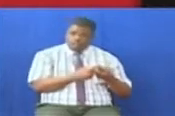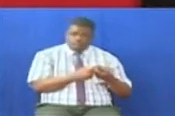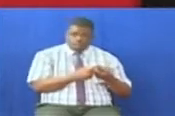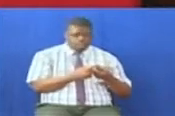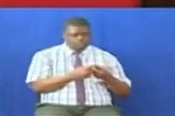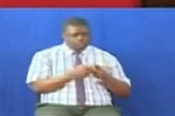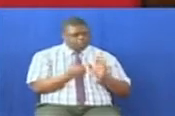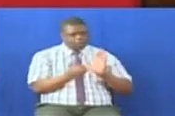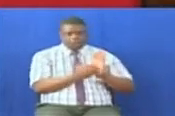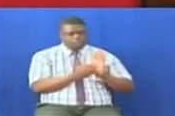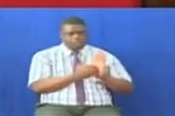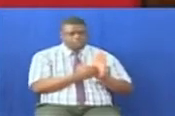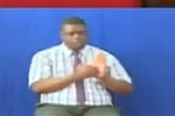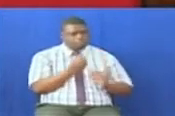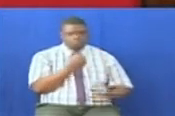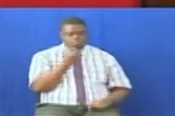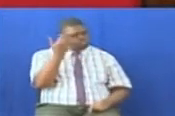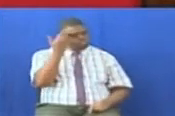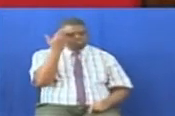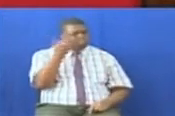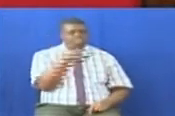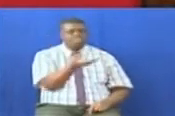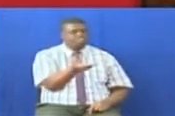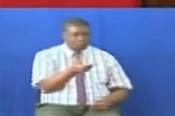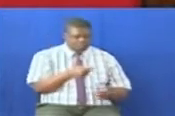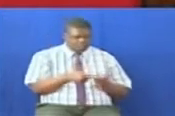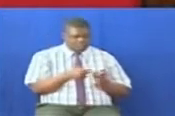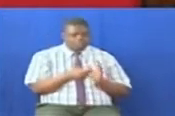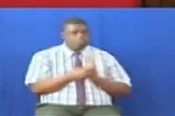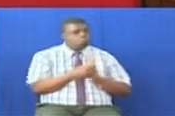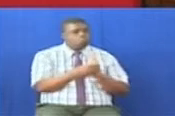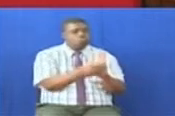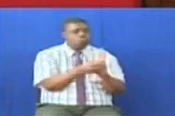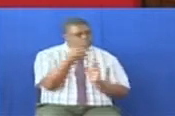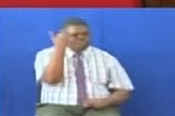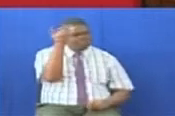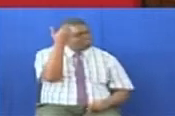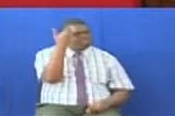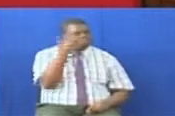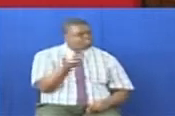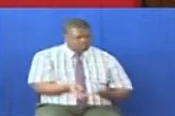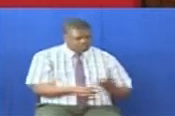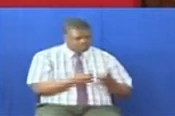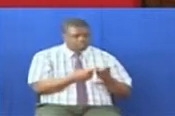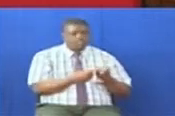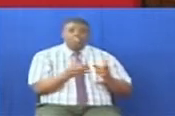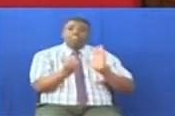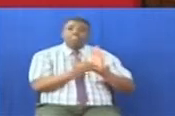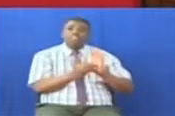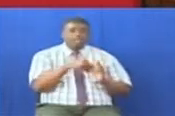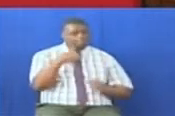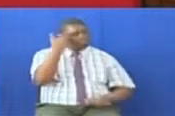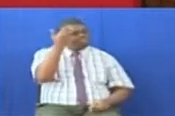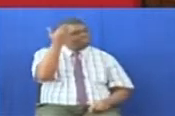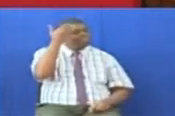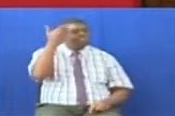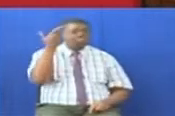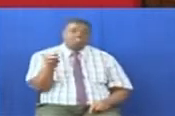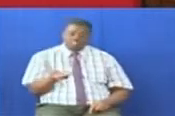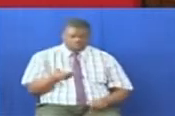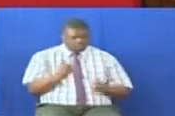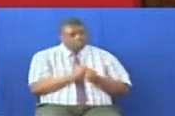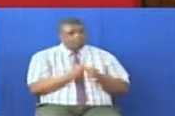kutozingatia sheria, kanuni na miongozo ya fedha na sheria na kanuni za manunuzi. Jambo